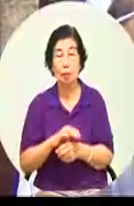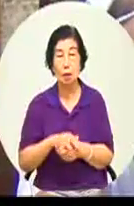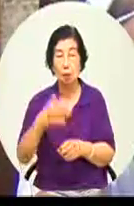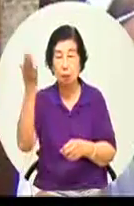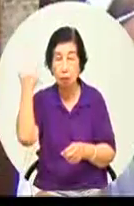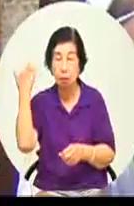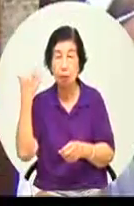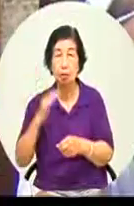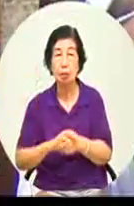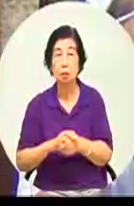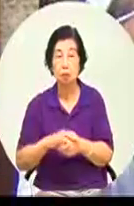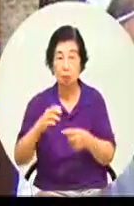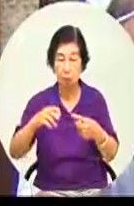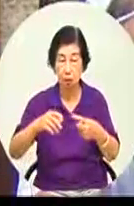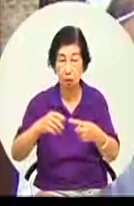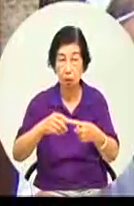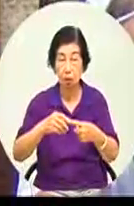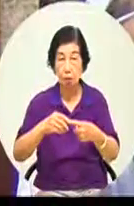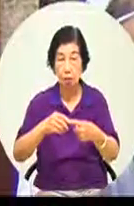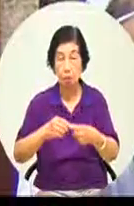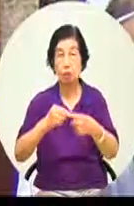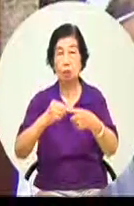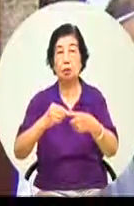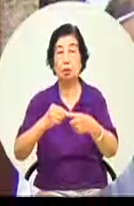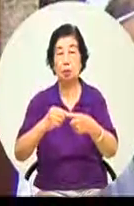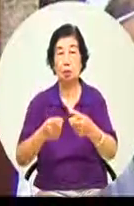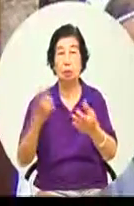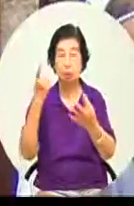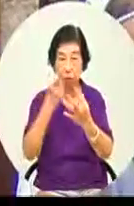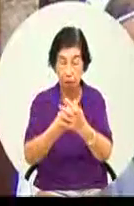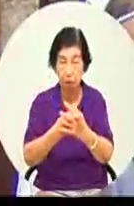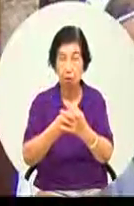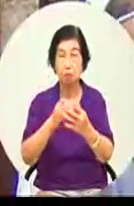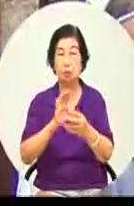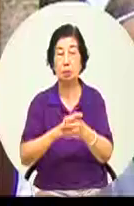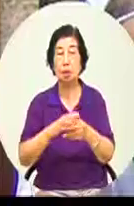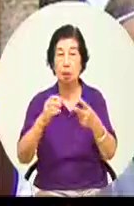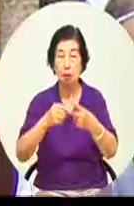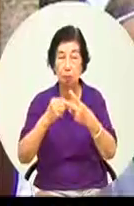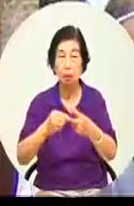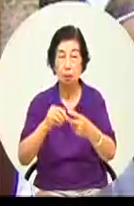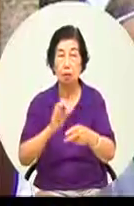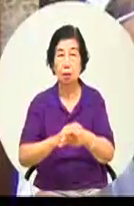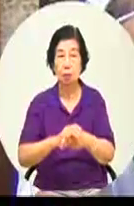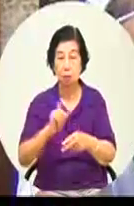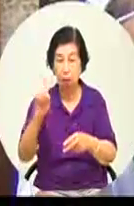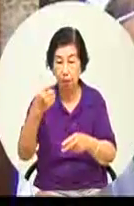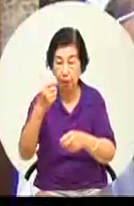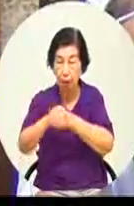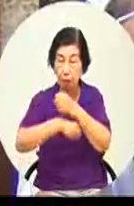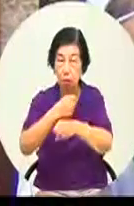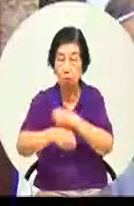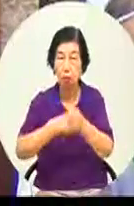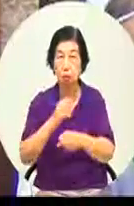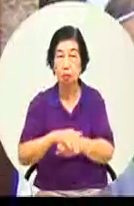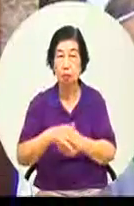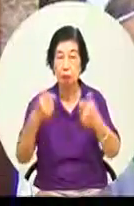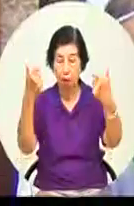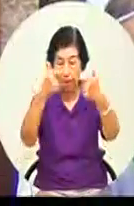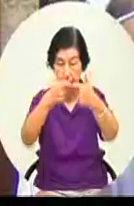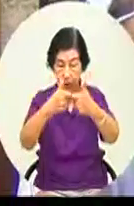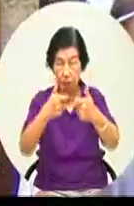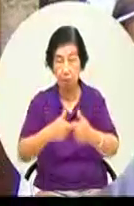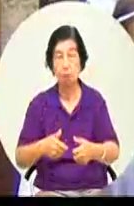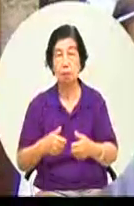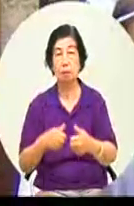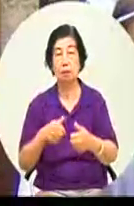阶的主动的切插入，那我们现在转成被动的资讯的反馈，那重新再配合。所以未来路